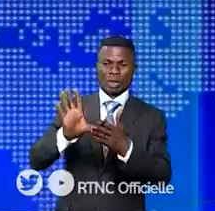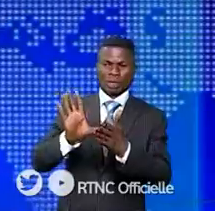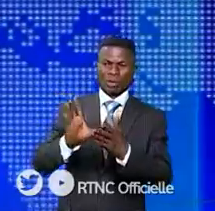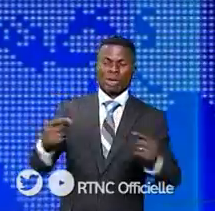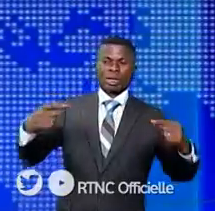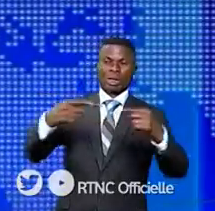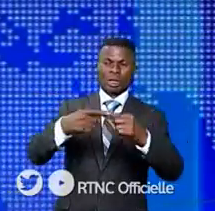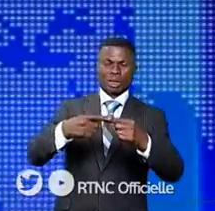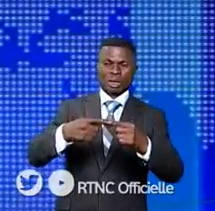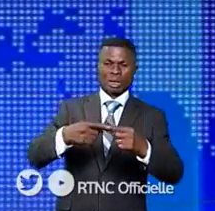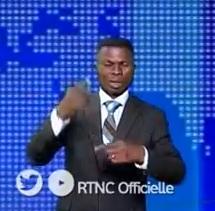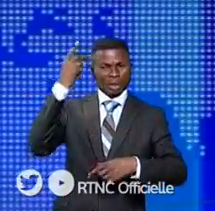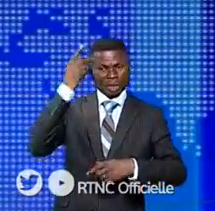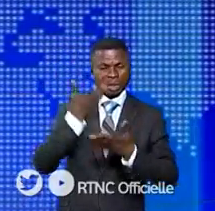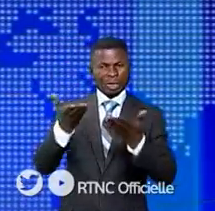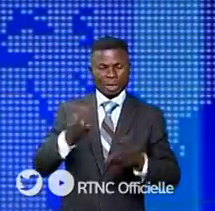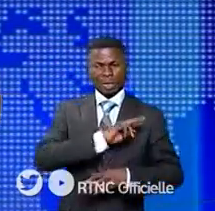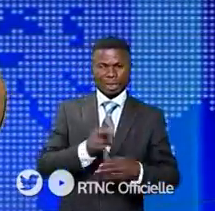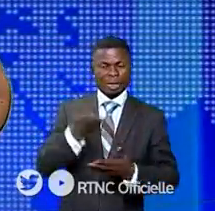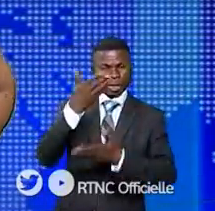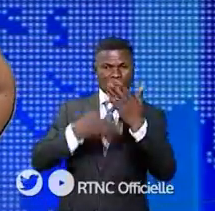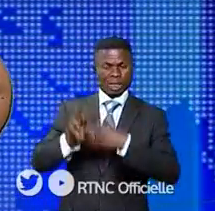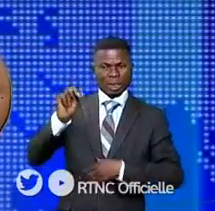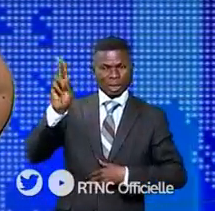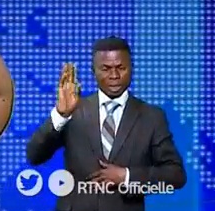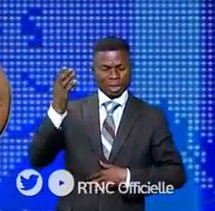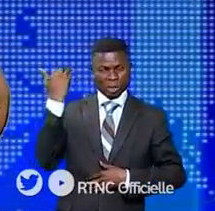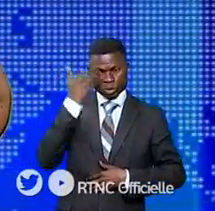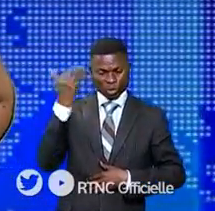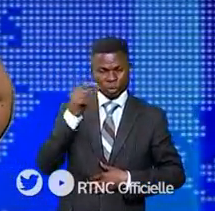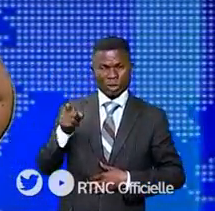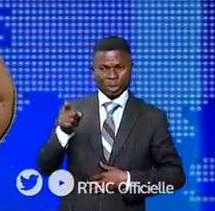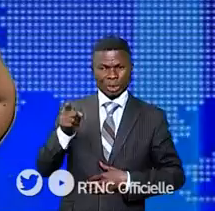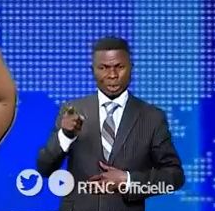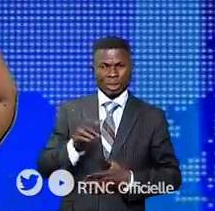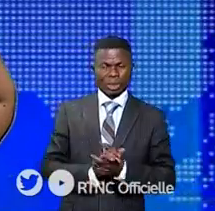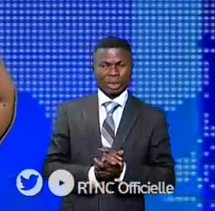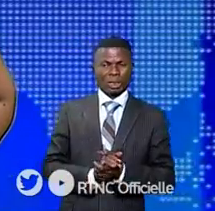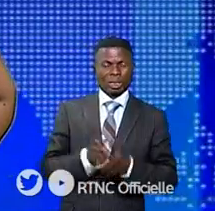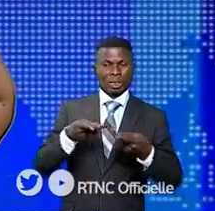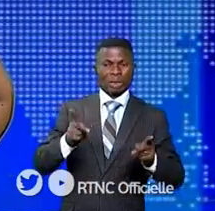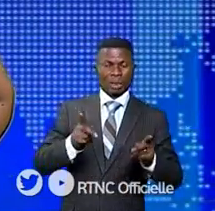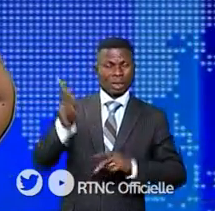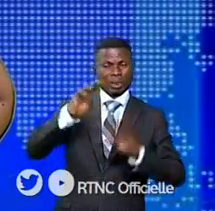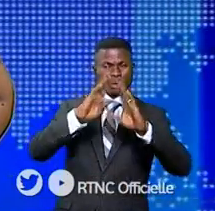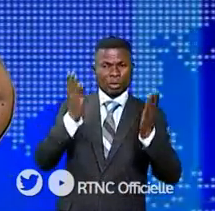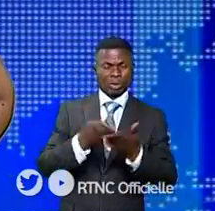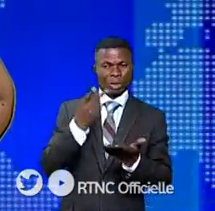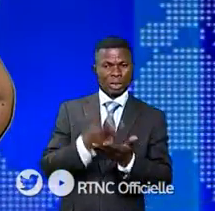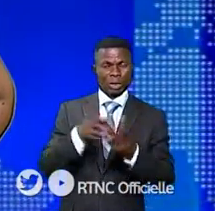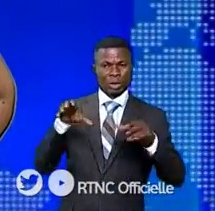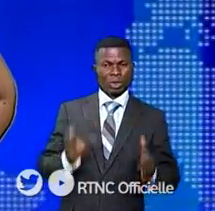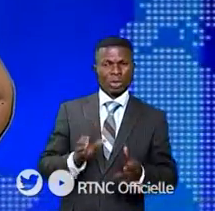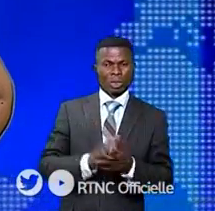la Lina Foot en lieu et place de la RTNC, média par excellence pour ce genre d'activité, a laissé le public sportif